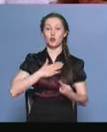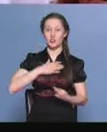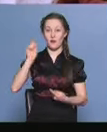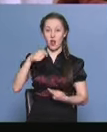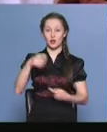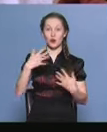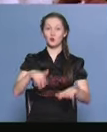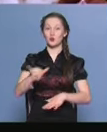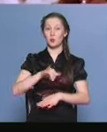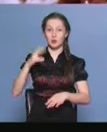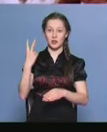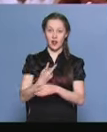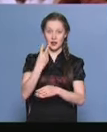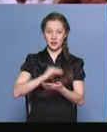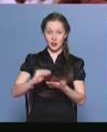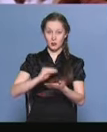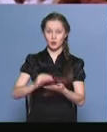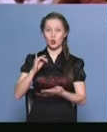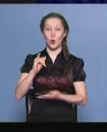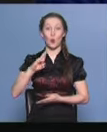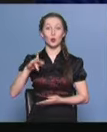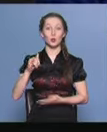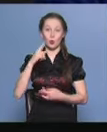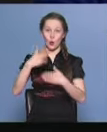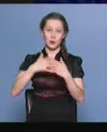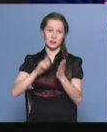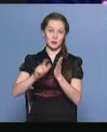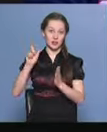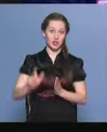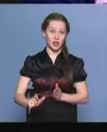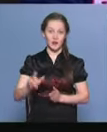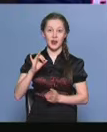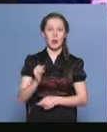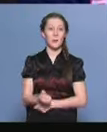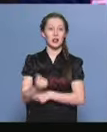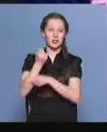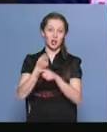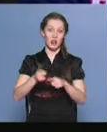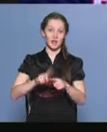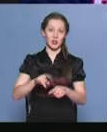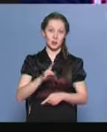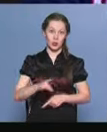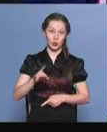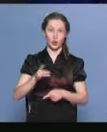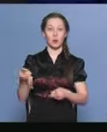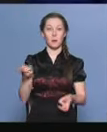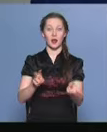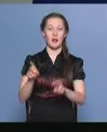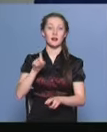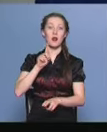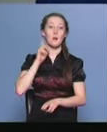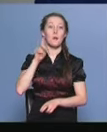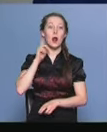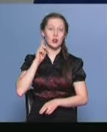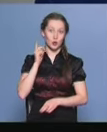год. На площадке УДГУ около 70 человек. Поддержать международную акцию в нашем регионе предложил молодежный парламент. По